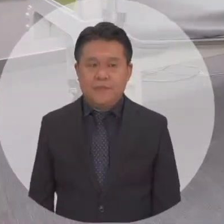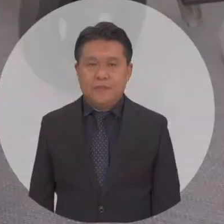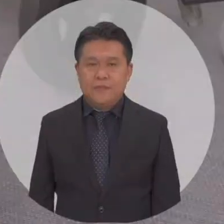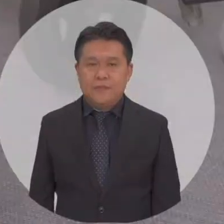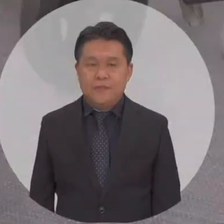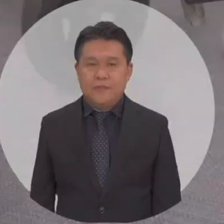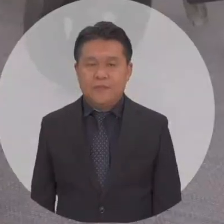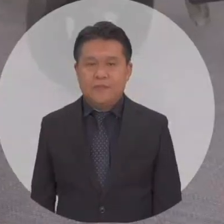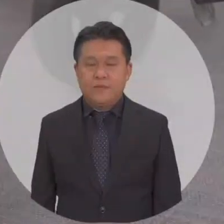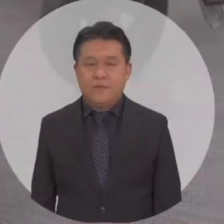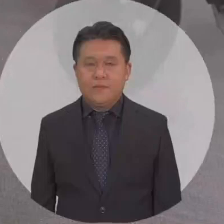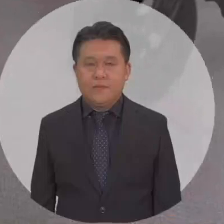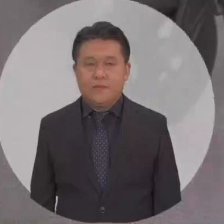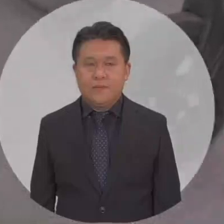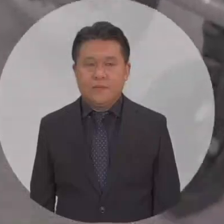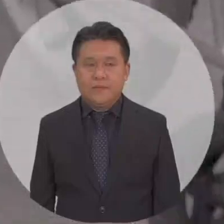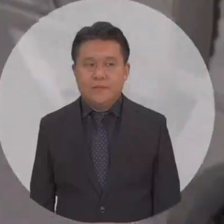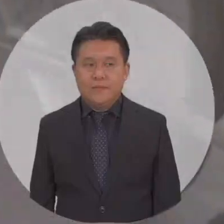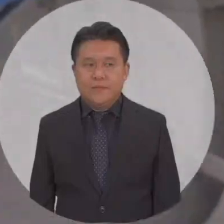합니다.